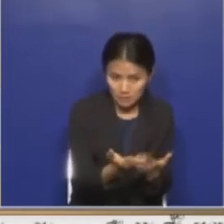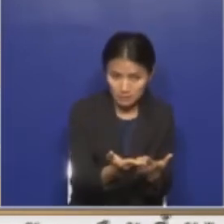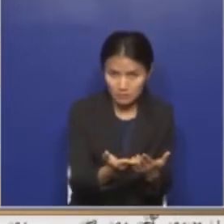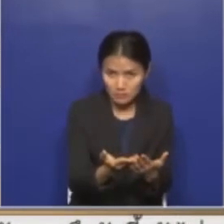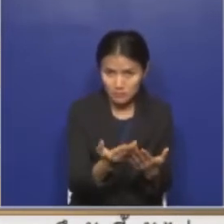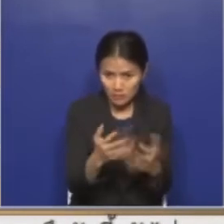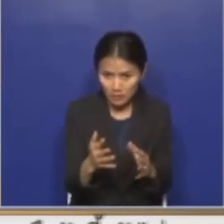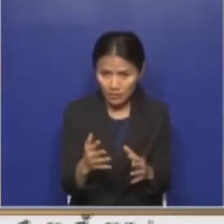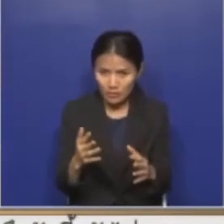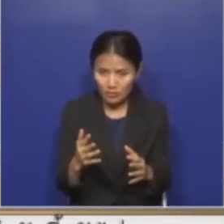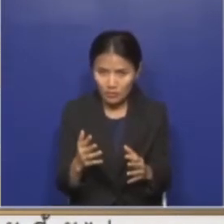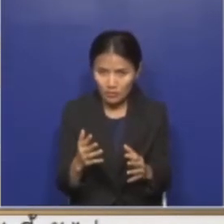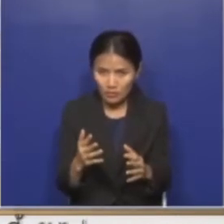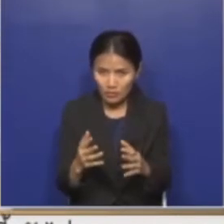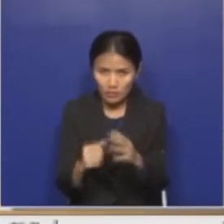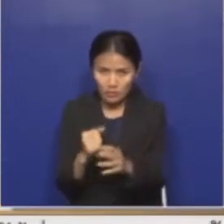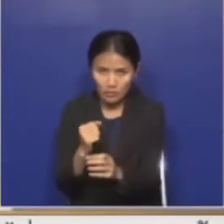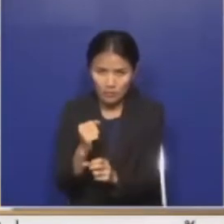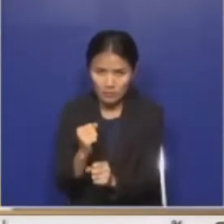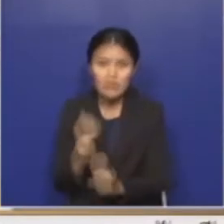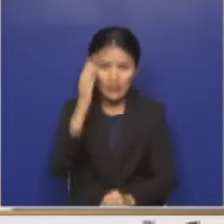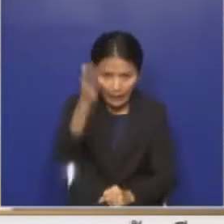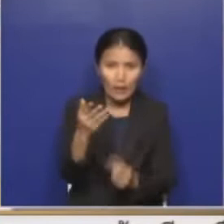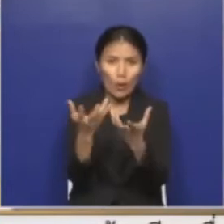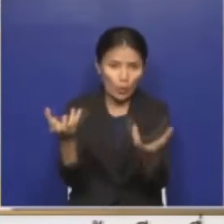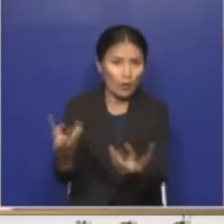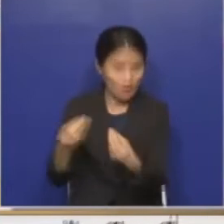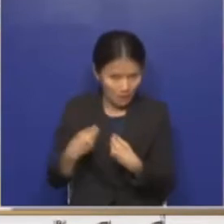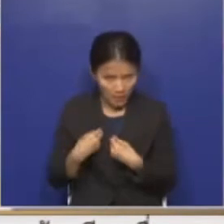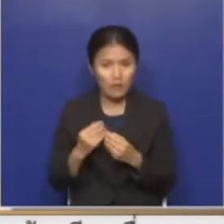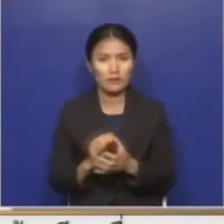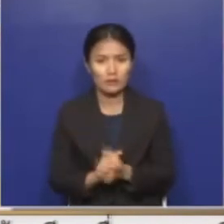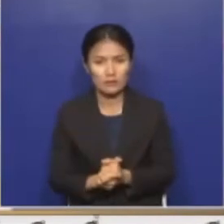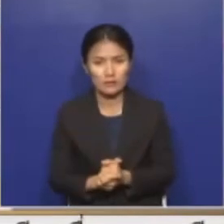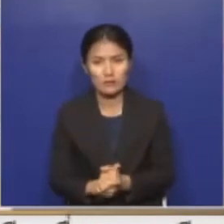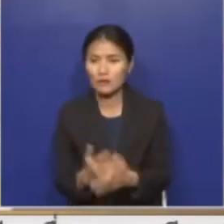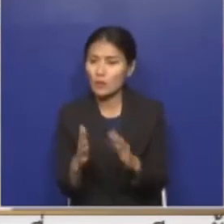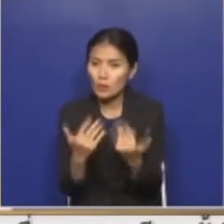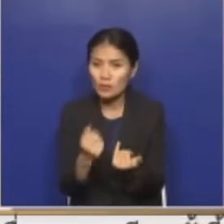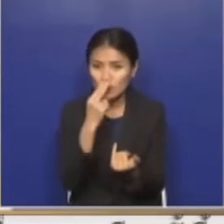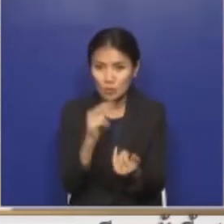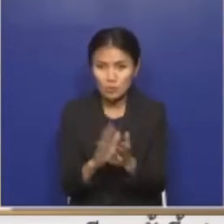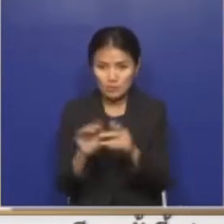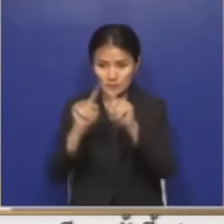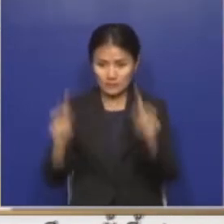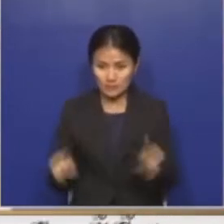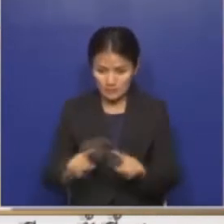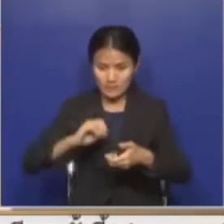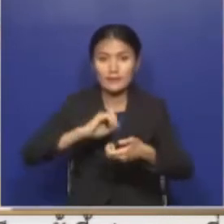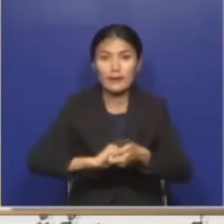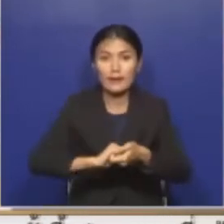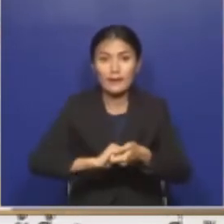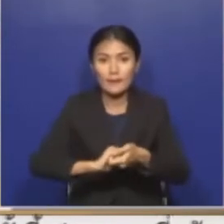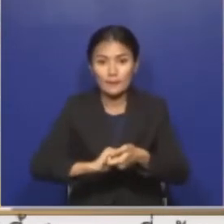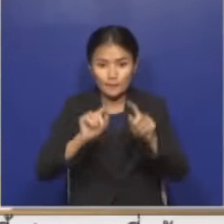ถึงจะได้สินค้าครับอันนี้เนี่ยมันก็ไปดูครับท่านประธานนะว่าสัญญาซื้อขายอะไรมันคึกพิลั่น